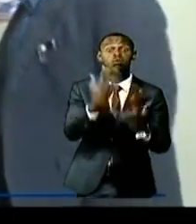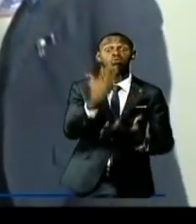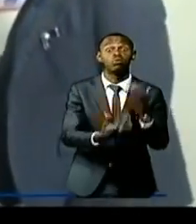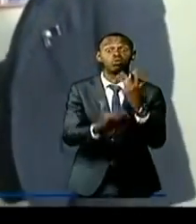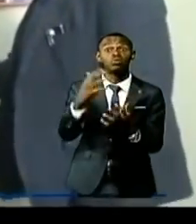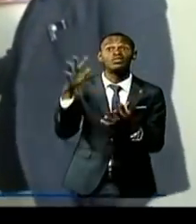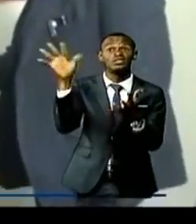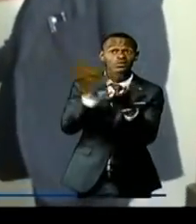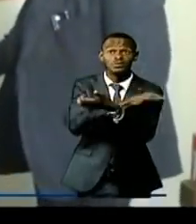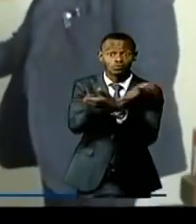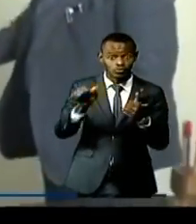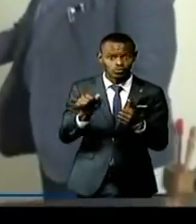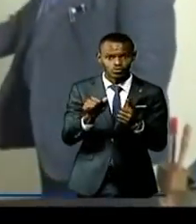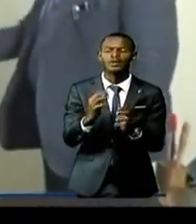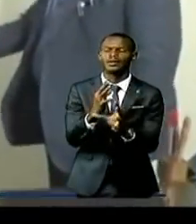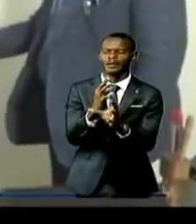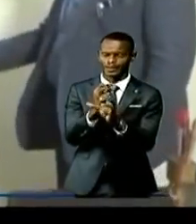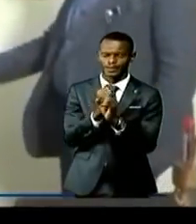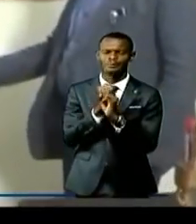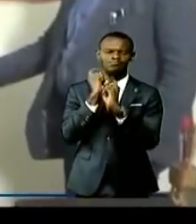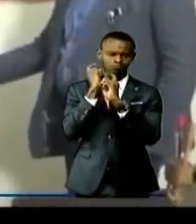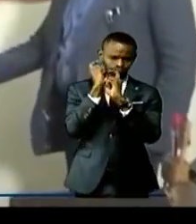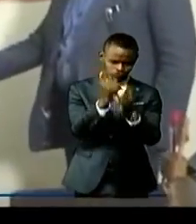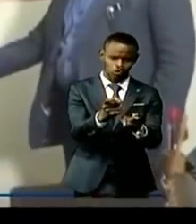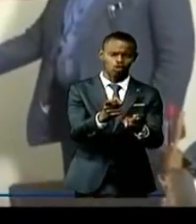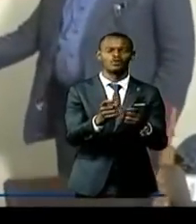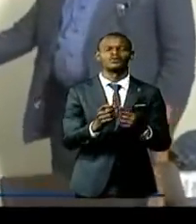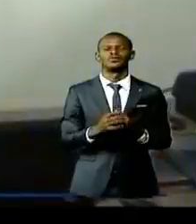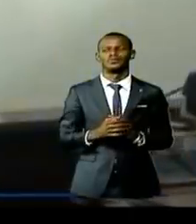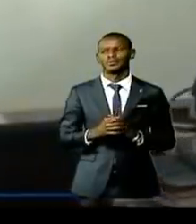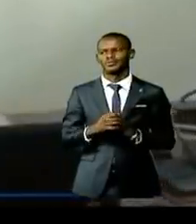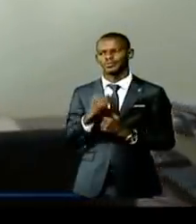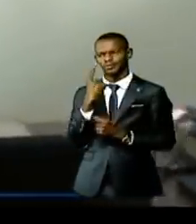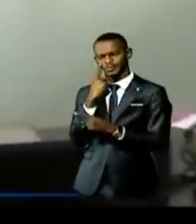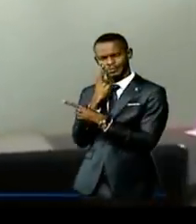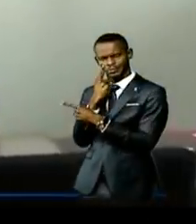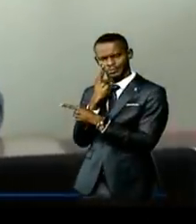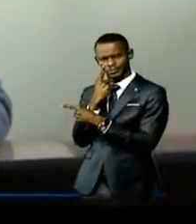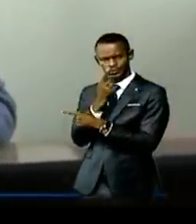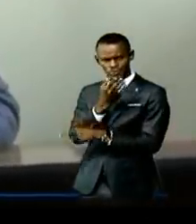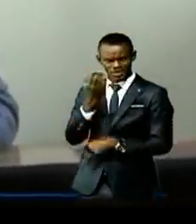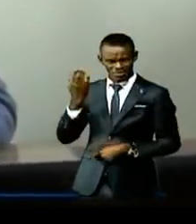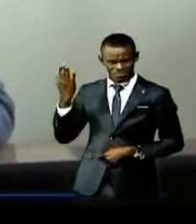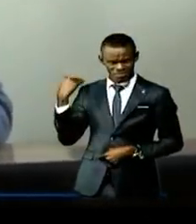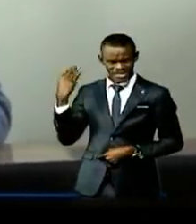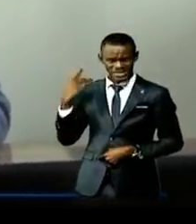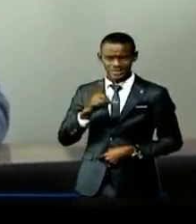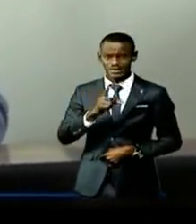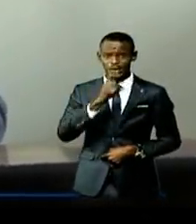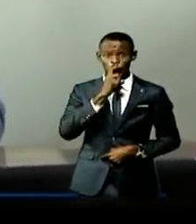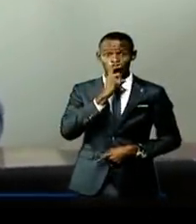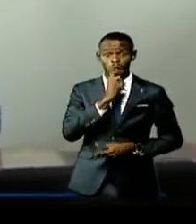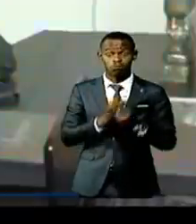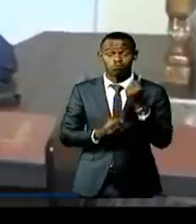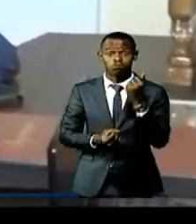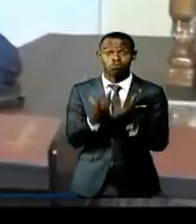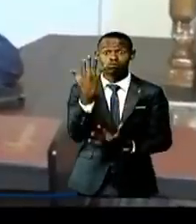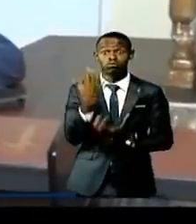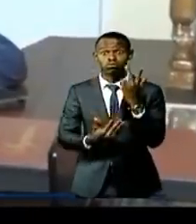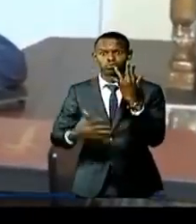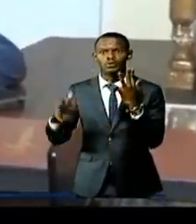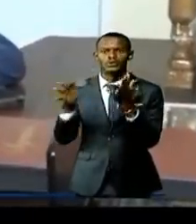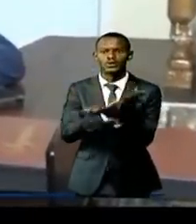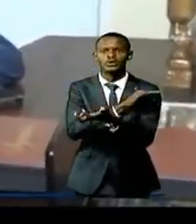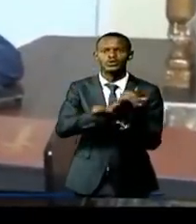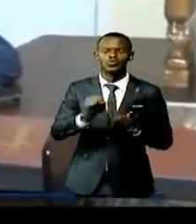Salomo vient de voler au secours de la RTNC Bukavu après l'incendie qui s'était déclaré au sein du bâtiment de l'hôtel des postes où